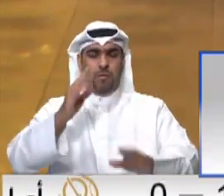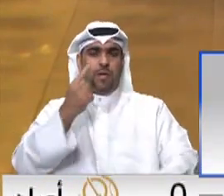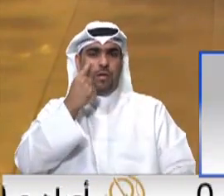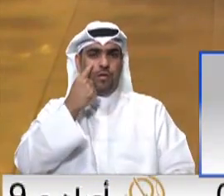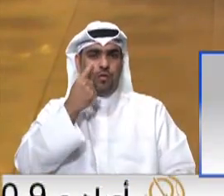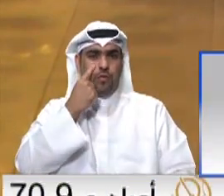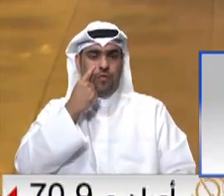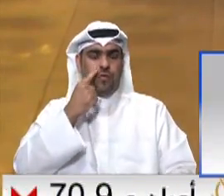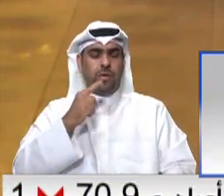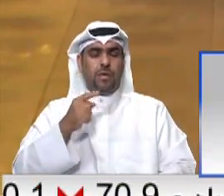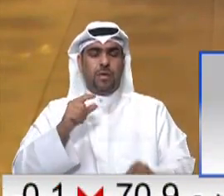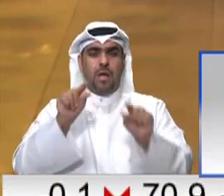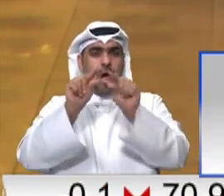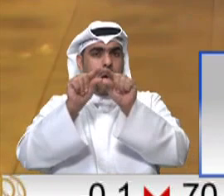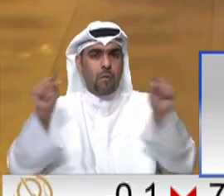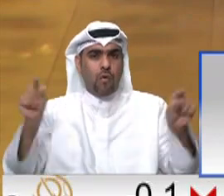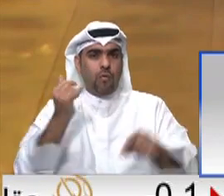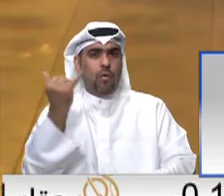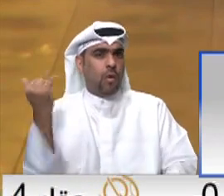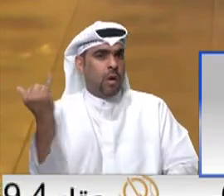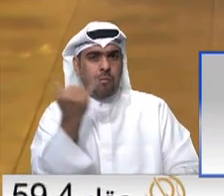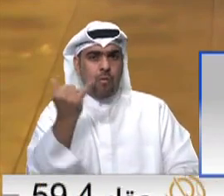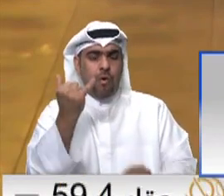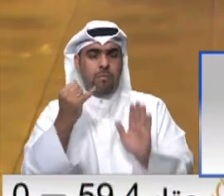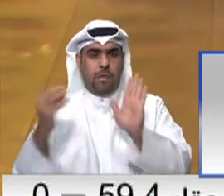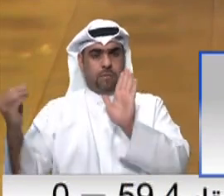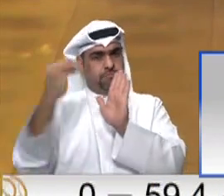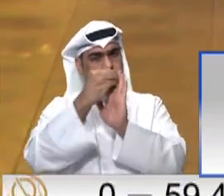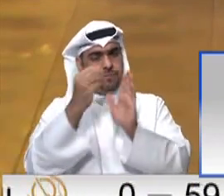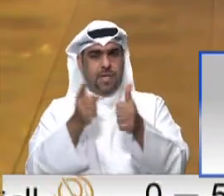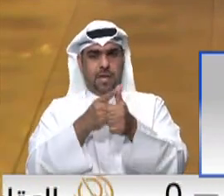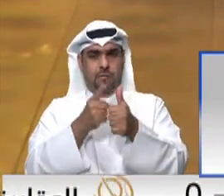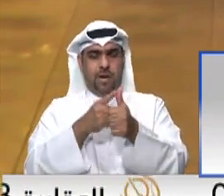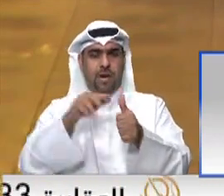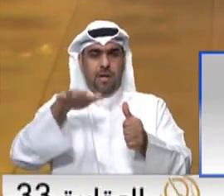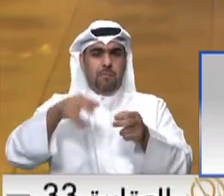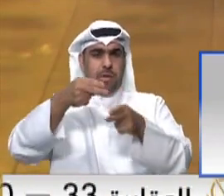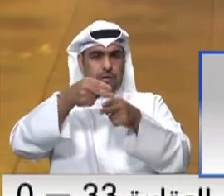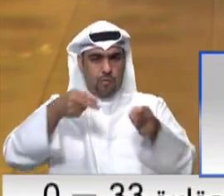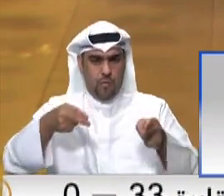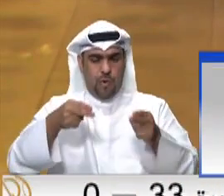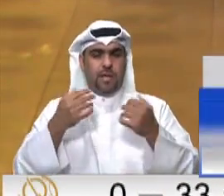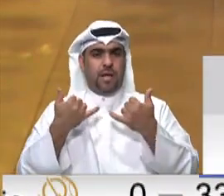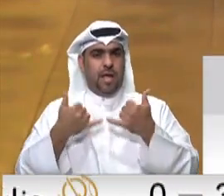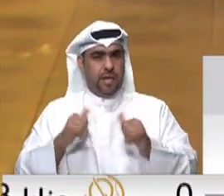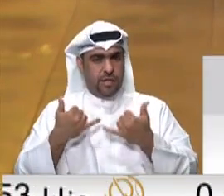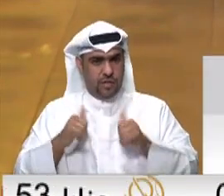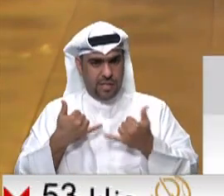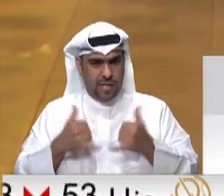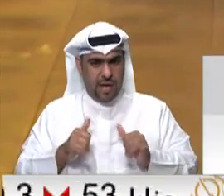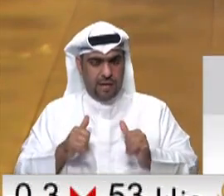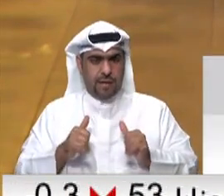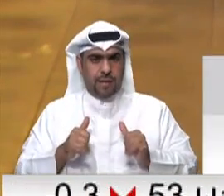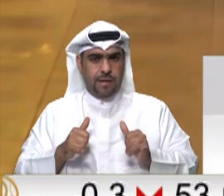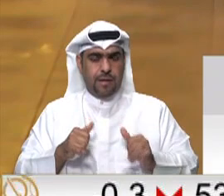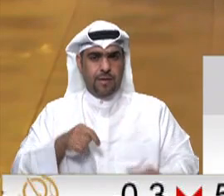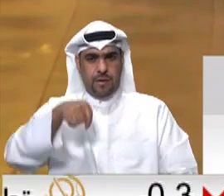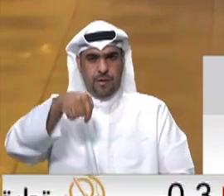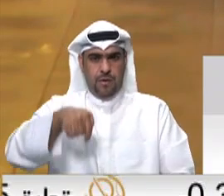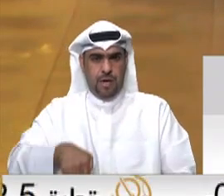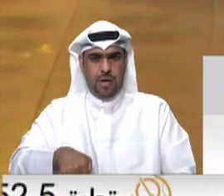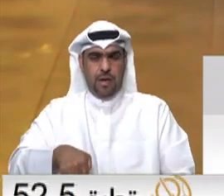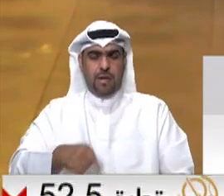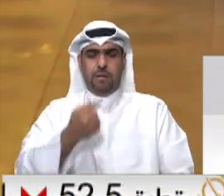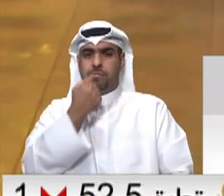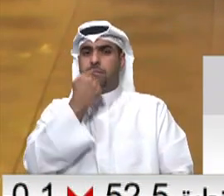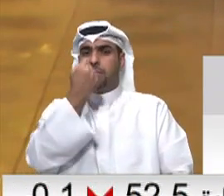طبعا تقدمت دولة الكويت بمعية دولة الجزائر باقتراح بند طارق لوقف الحرب